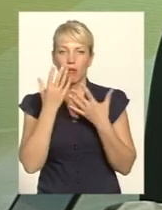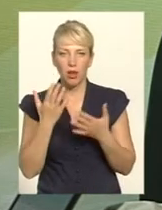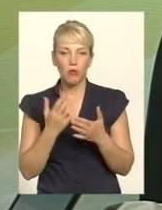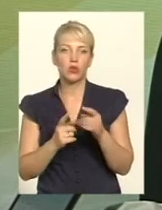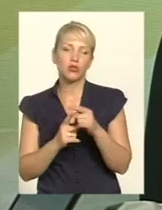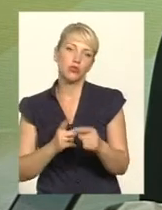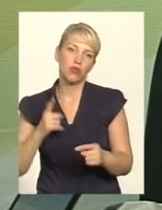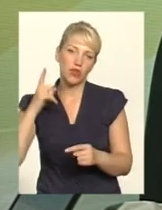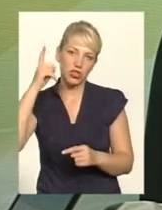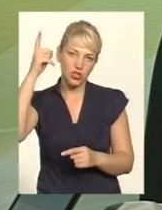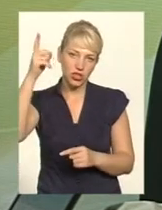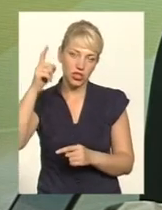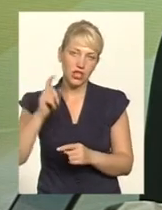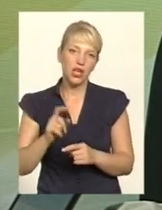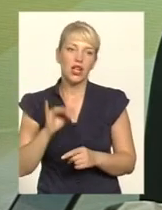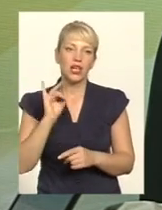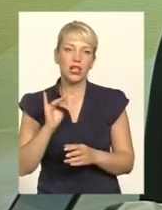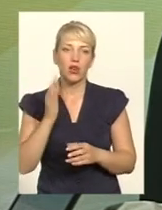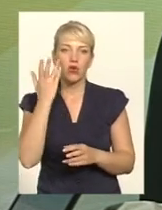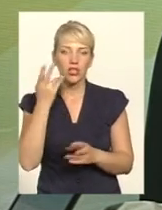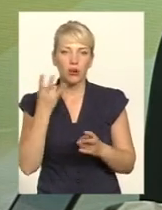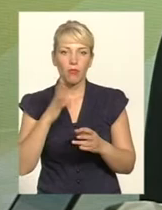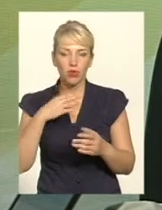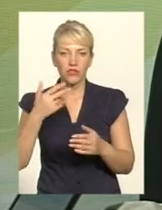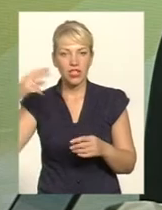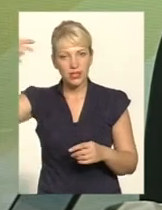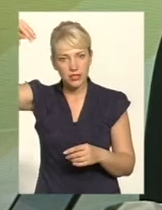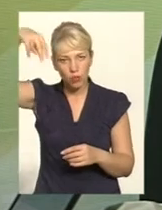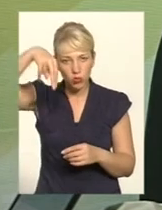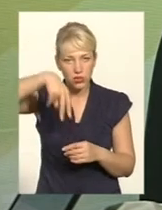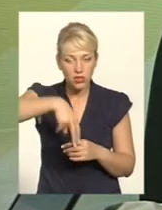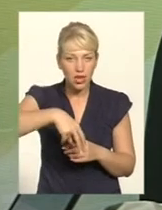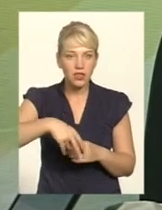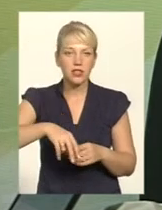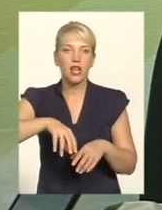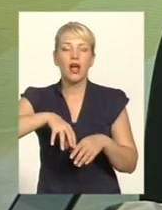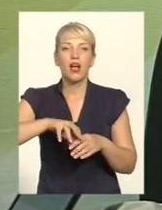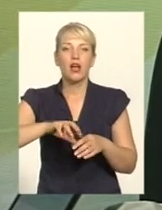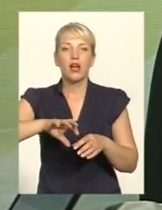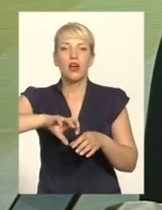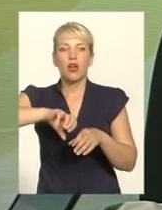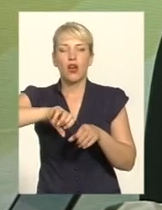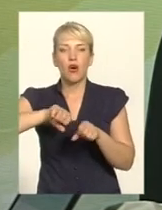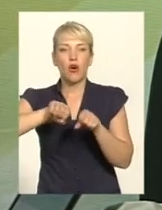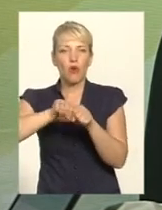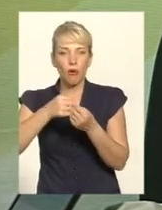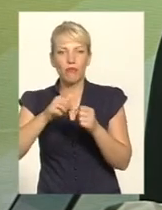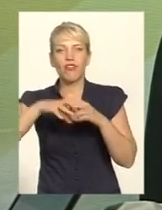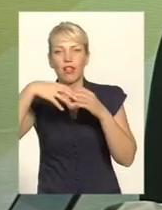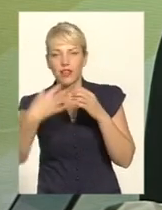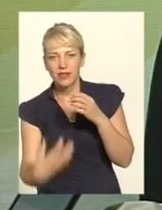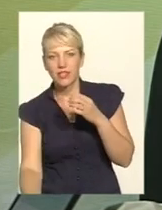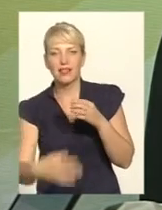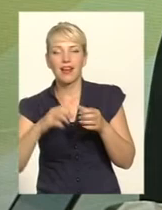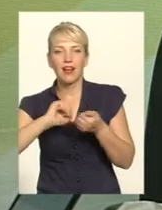добрались до вершини, але в момент, коли вже їм треба було спускатися, обвалився камінь, на якому вони стояли. І ось